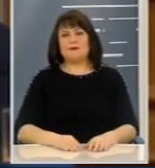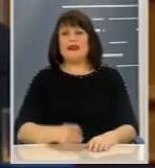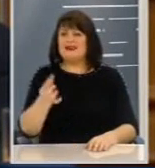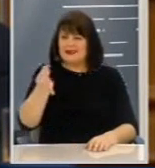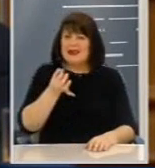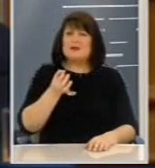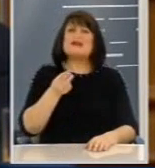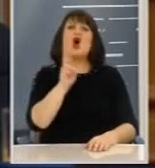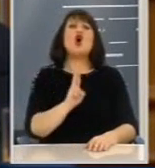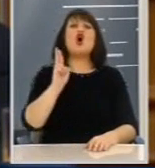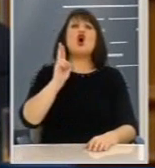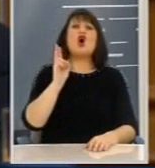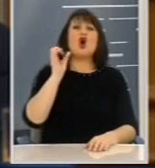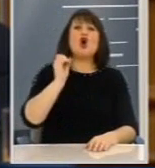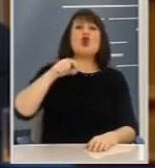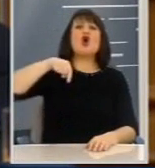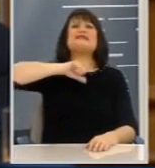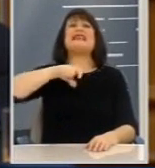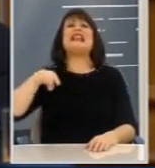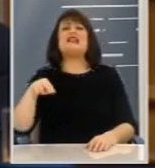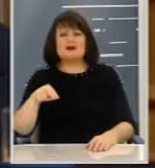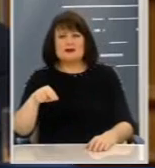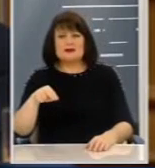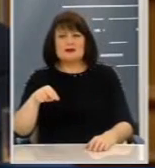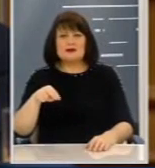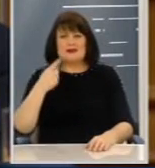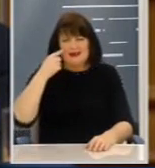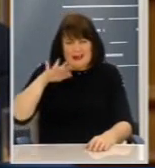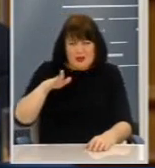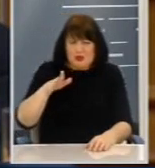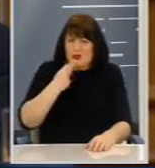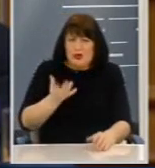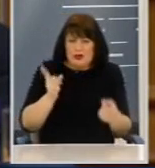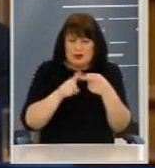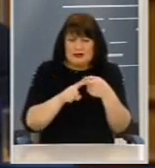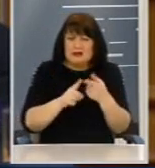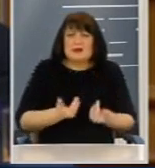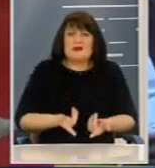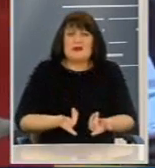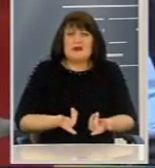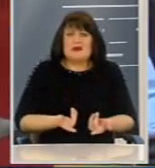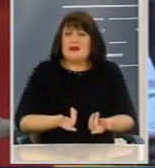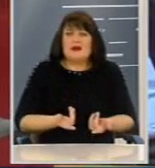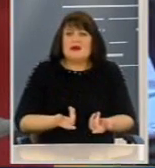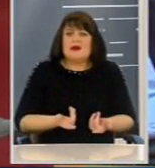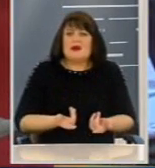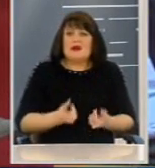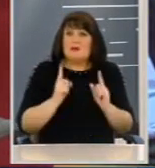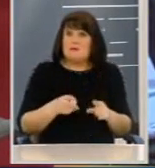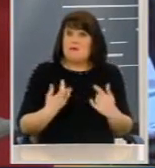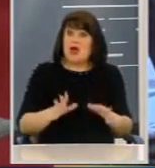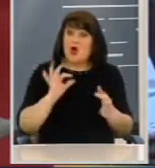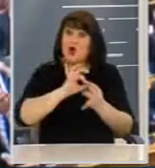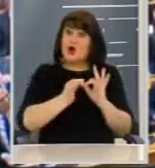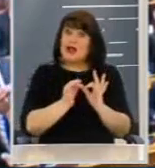με τους Ρότσιλντ. Και να σας πω τι ακριβώς είναι το ύποπτο. Το ύποπτο ποιο είναι? Απόφαση του